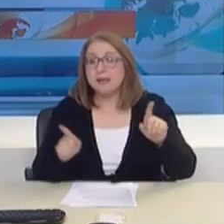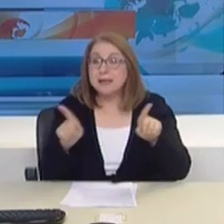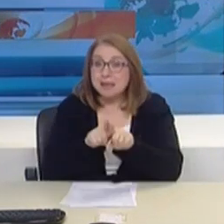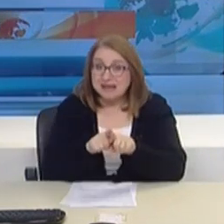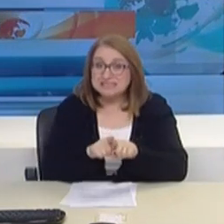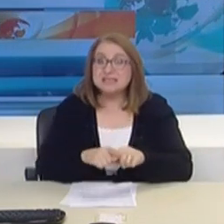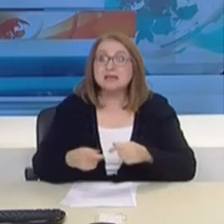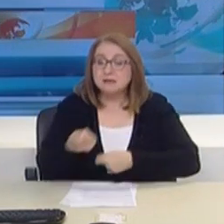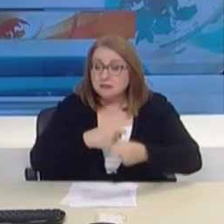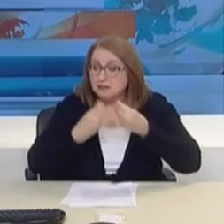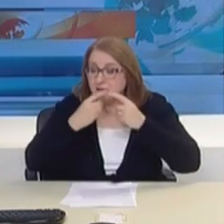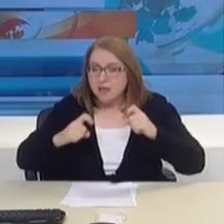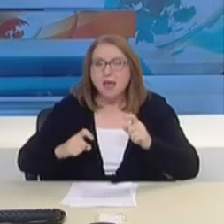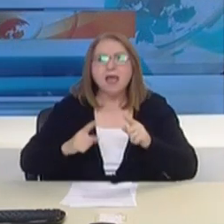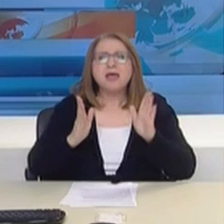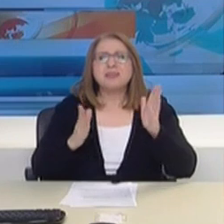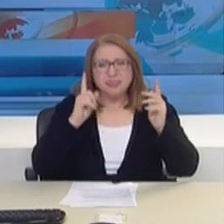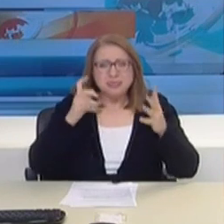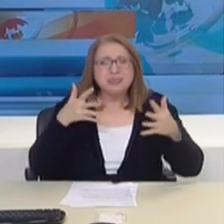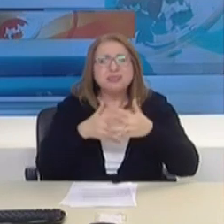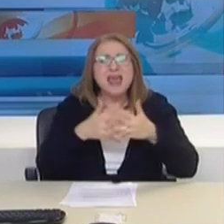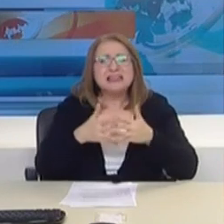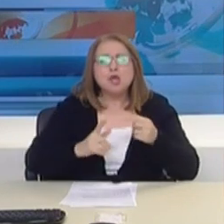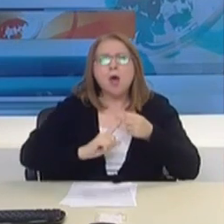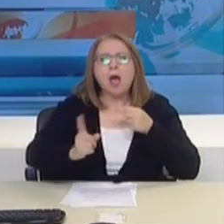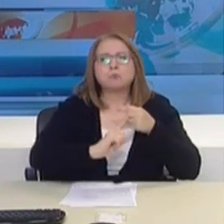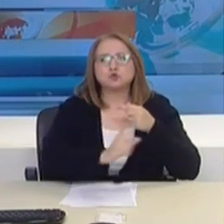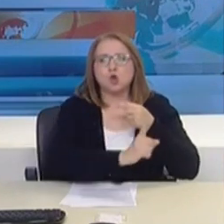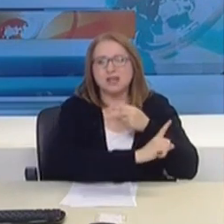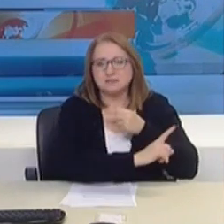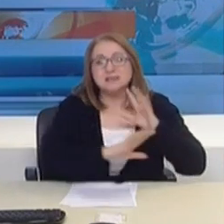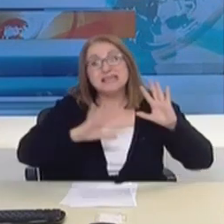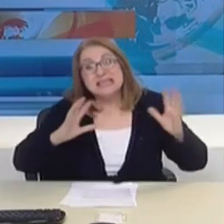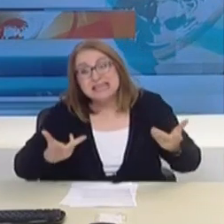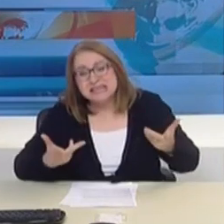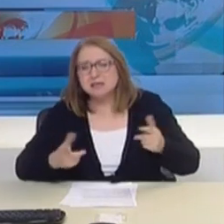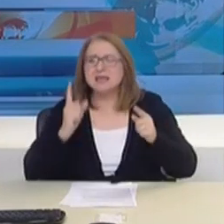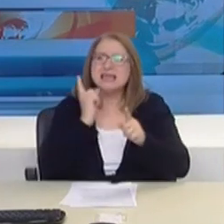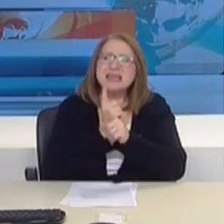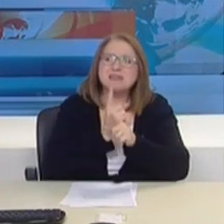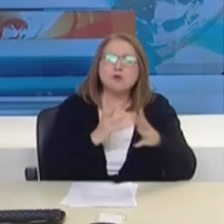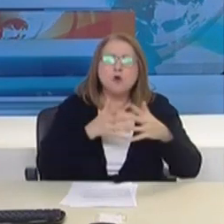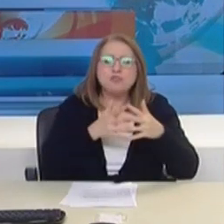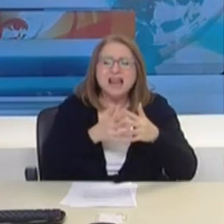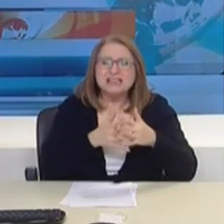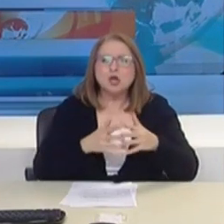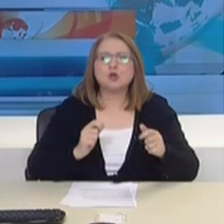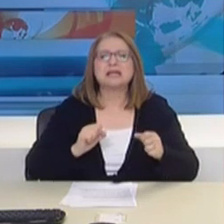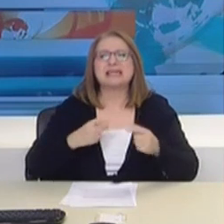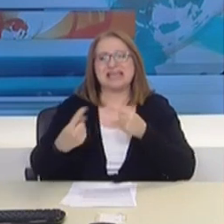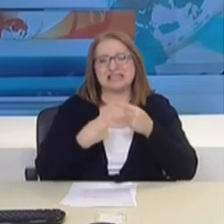σε περίπτωση που δεν υπάρχει δελτίο αποστολής, σίγουρα δελτίο κίνησης. Για την κίνηση των μίνι μπας και ιδιωτικών